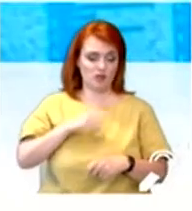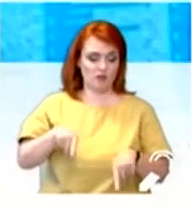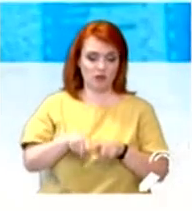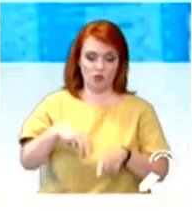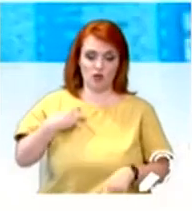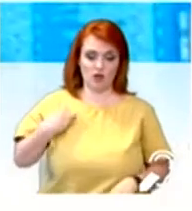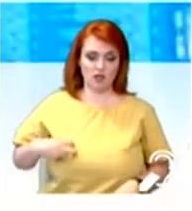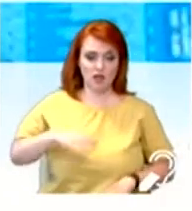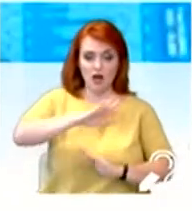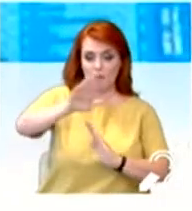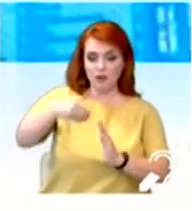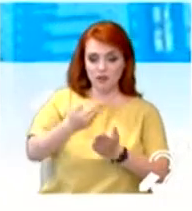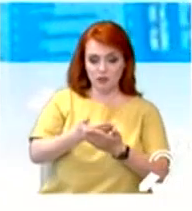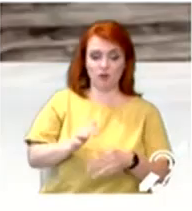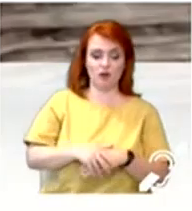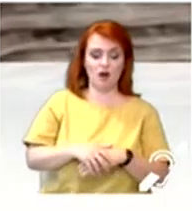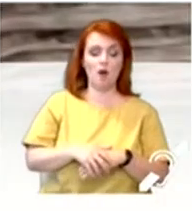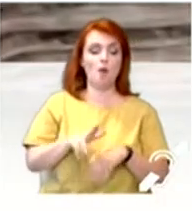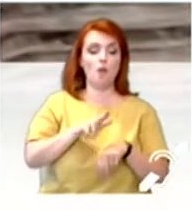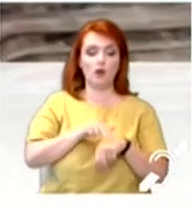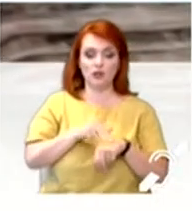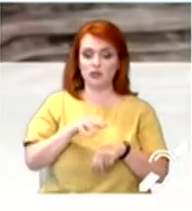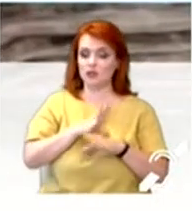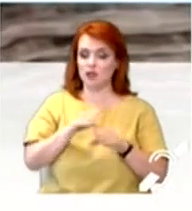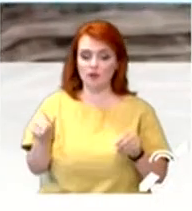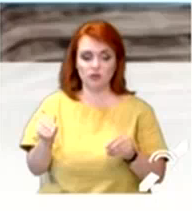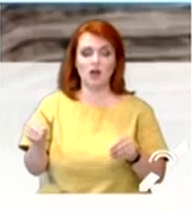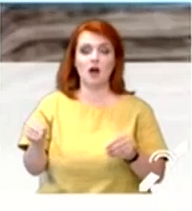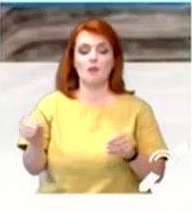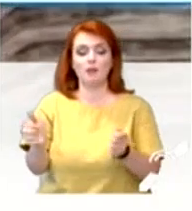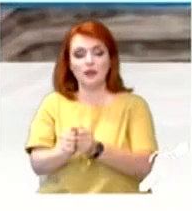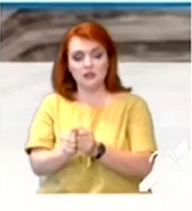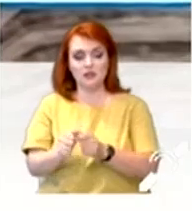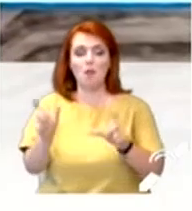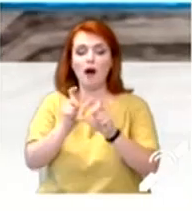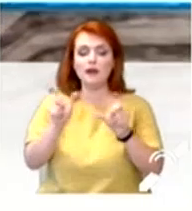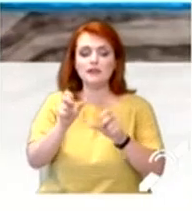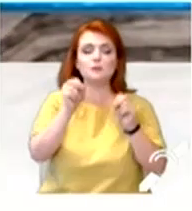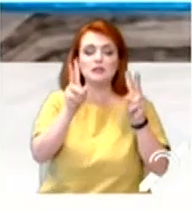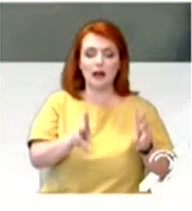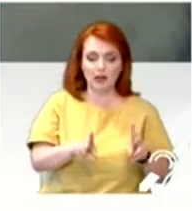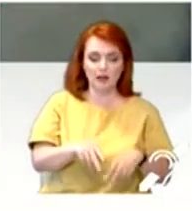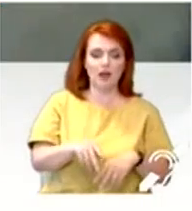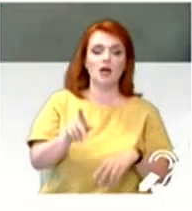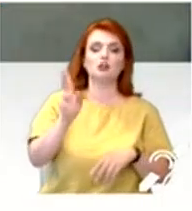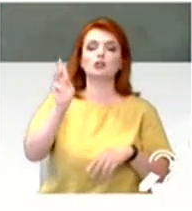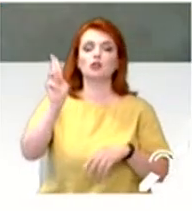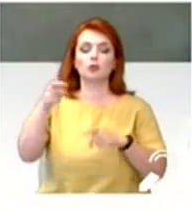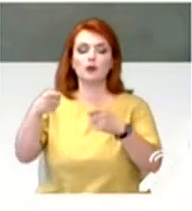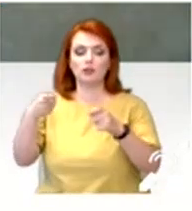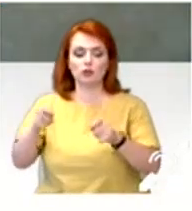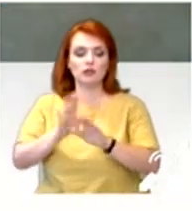acum, Poliția Națională nu a prins niciun administrator al magazinelor specializate pentru că ar fi comercializat ilegal